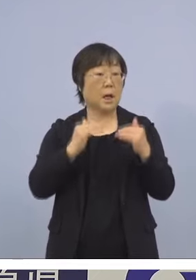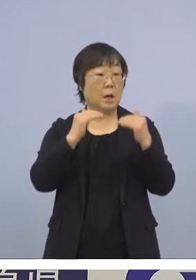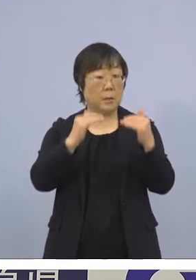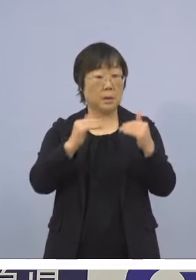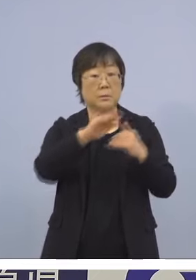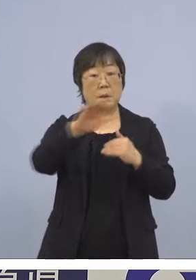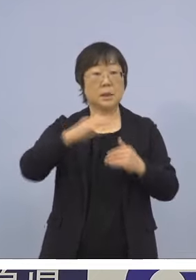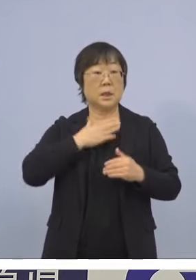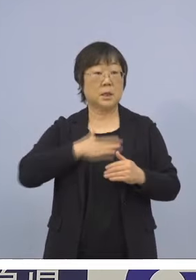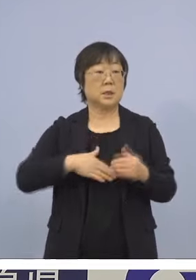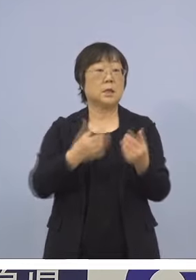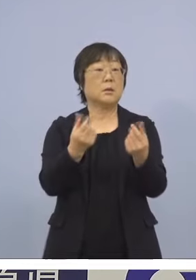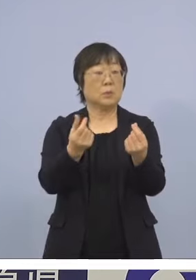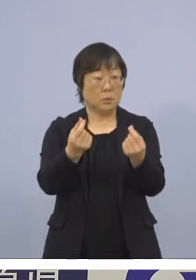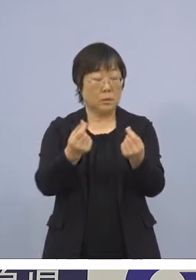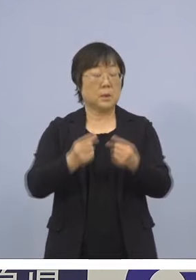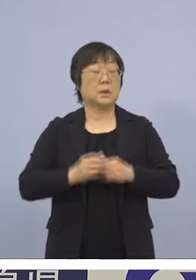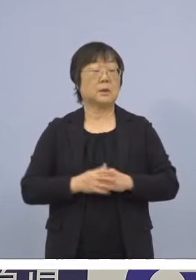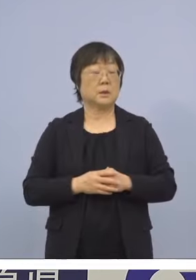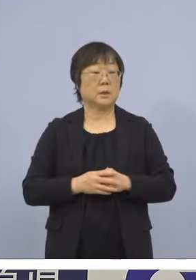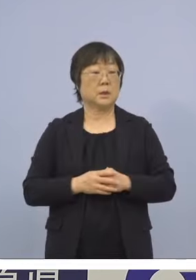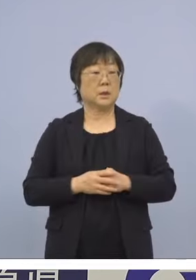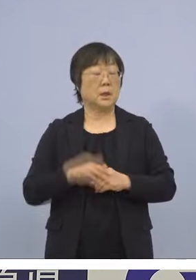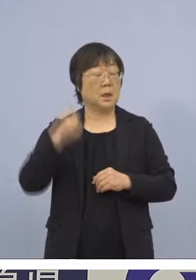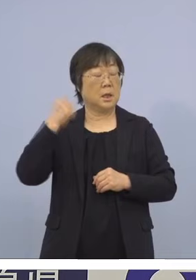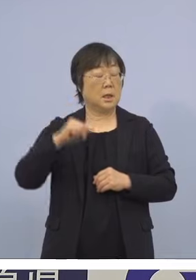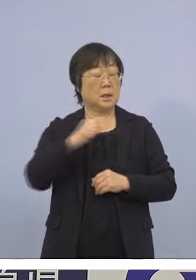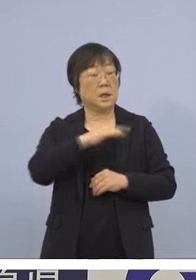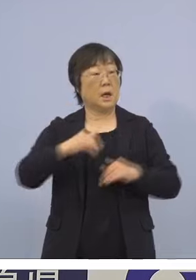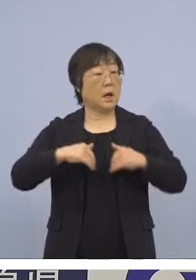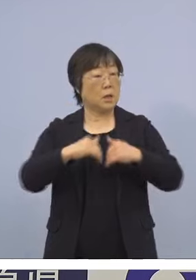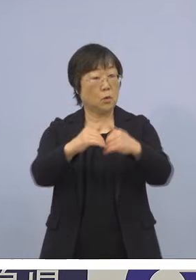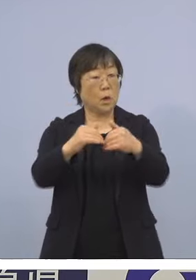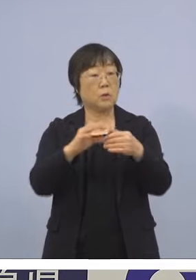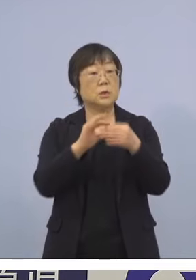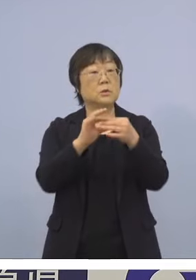さんご承知の通りでございます。特に南海トラフにおきましては、